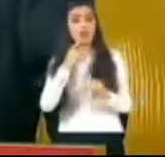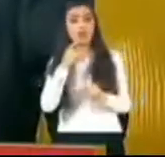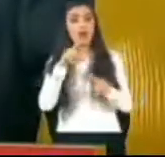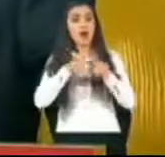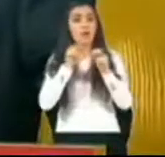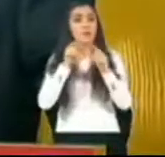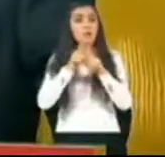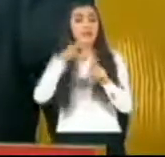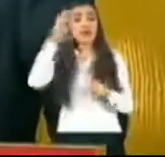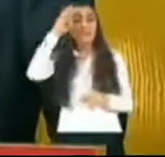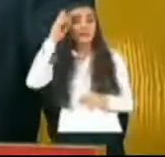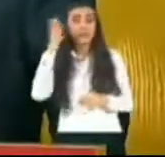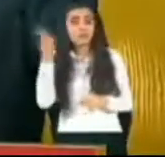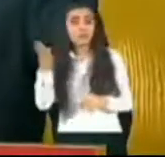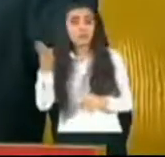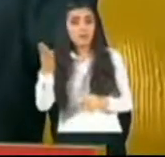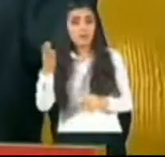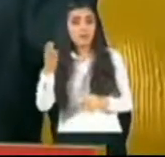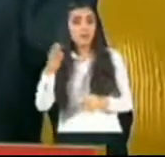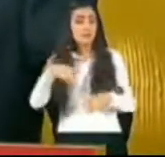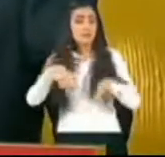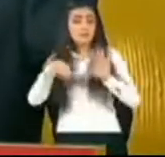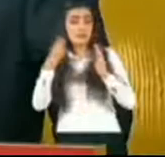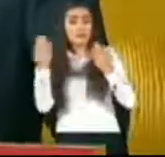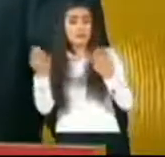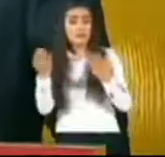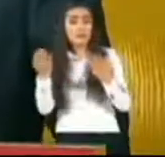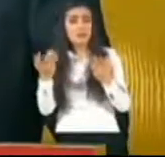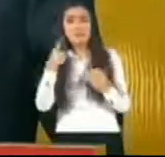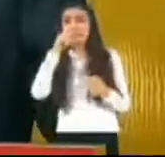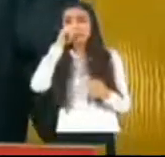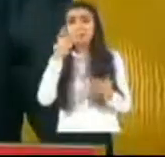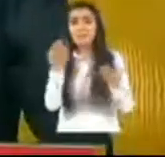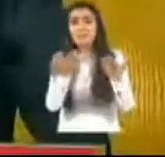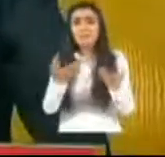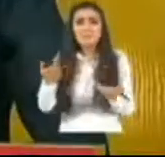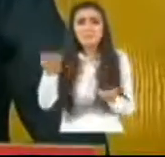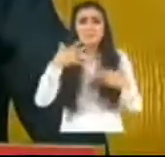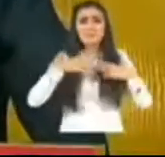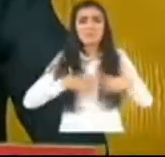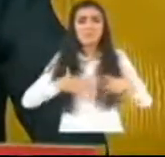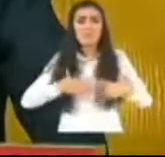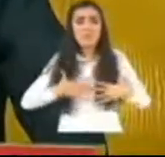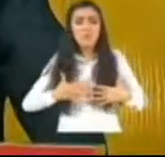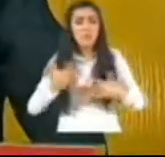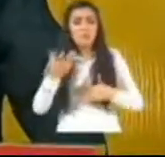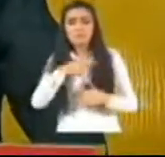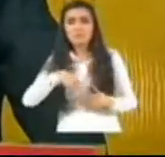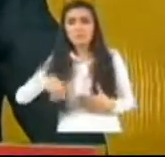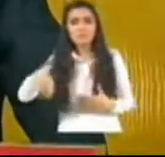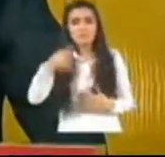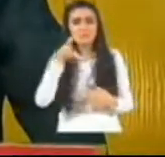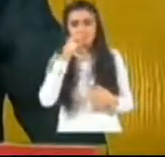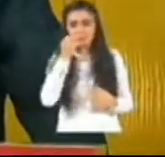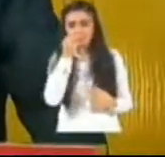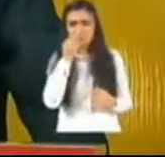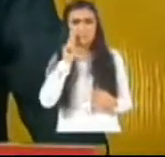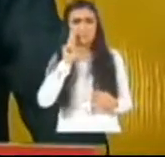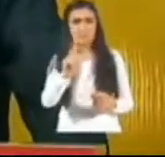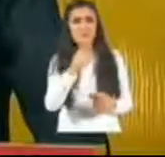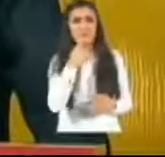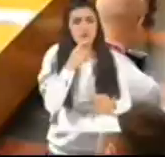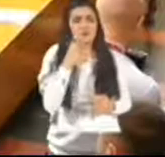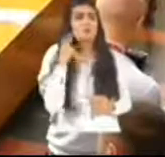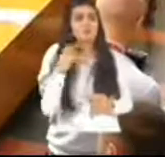ABD askeri değildir de peki kimdir bu üniformalı kokuşmuşlar?